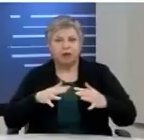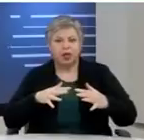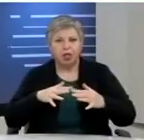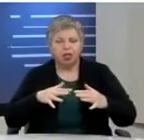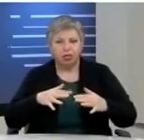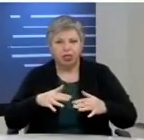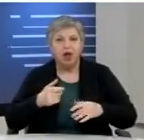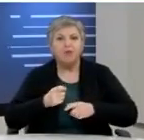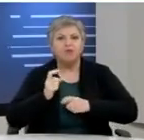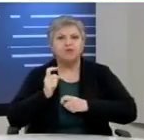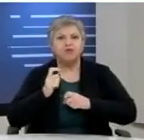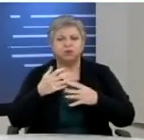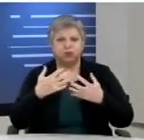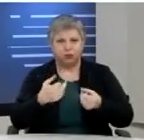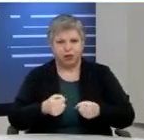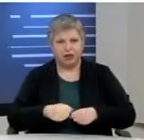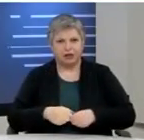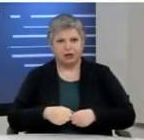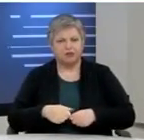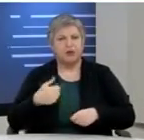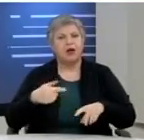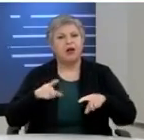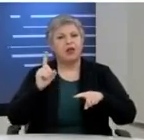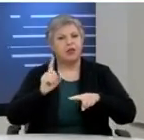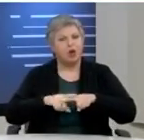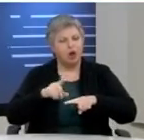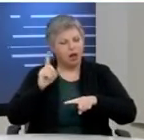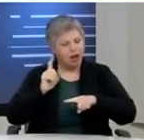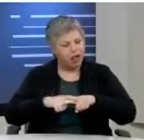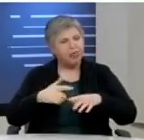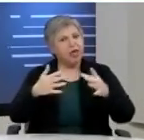μας δεν έμεινε ανεπηρέαστη από αυτές τις τεκτονικές αλλαγές.